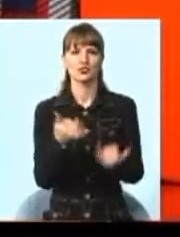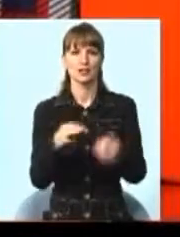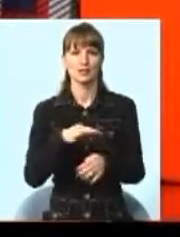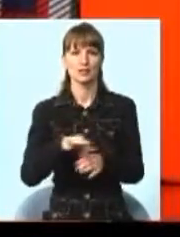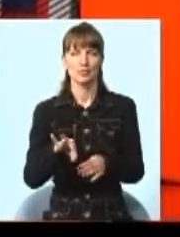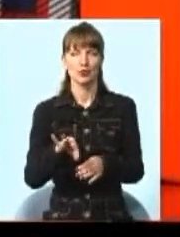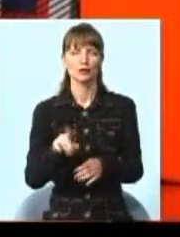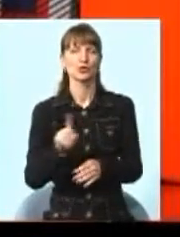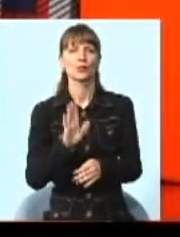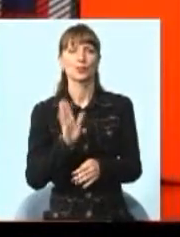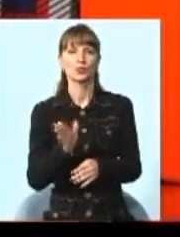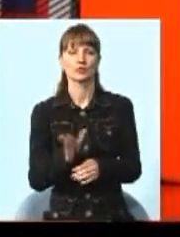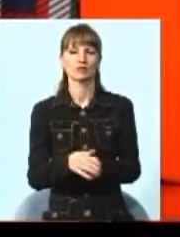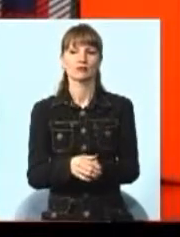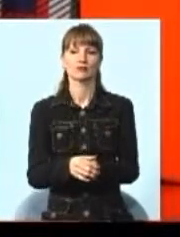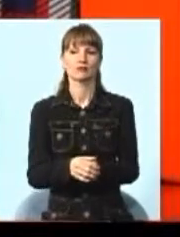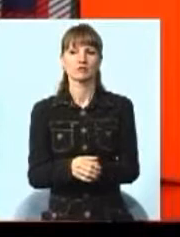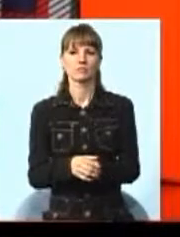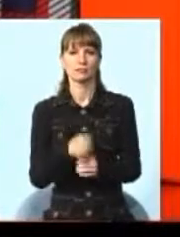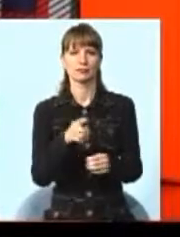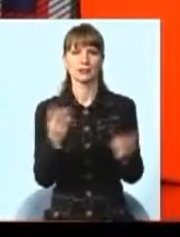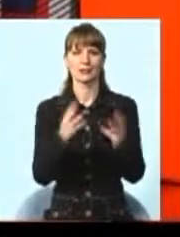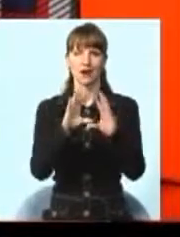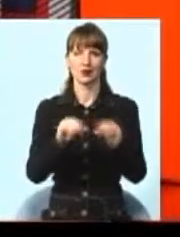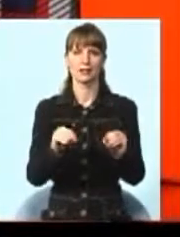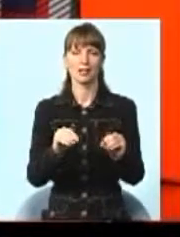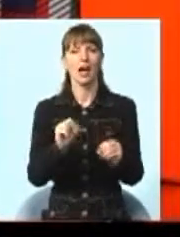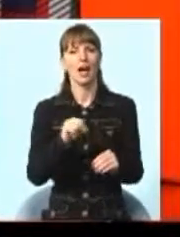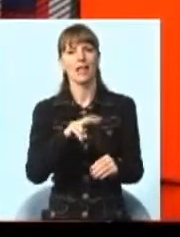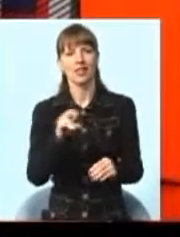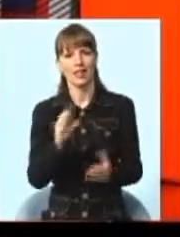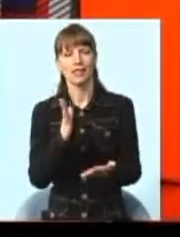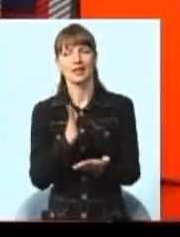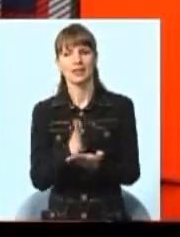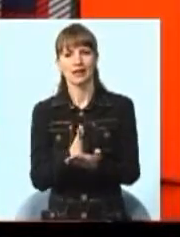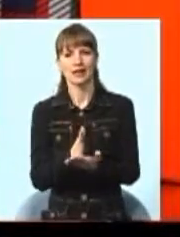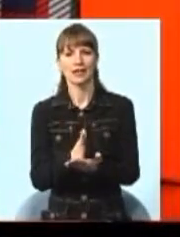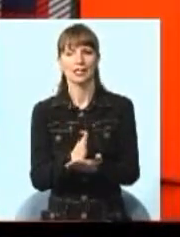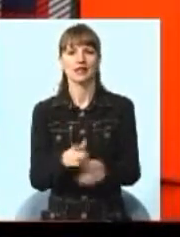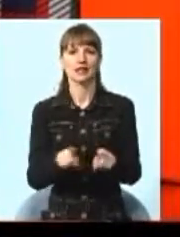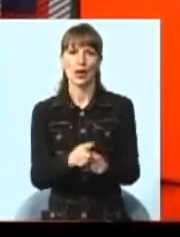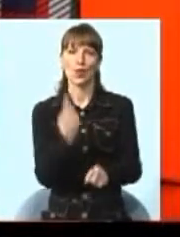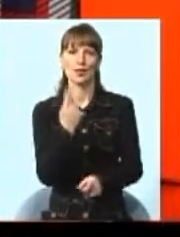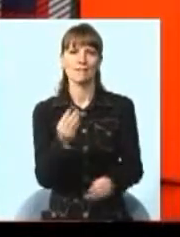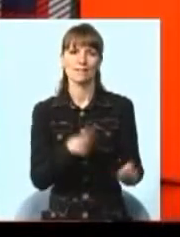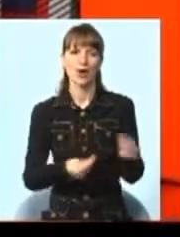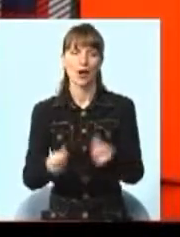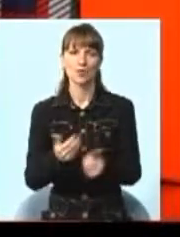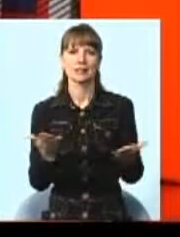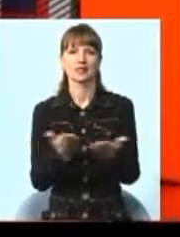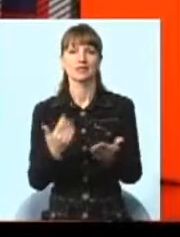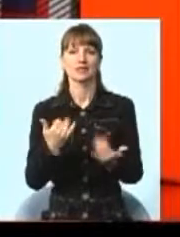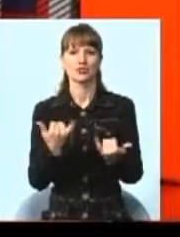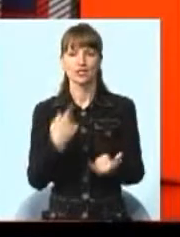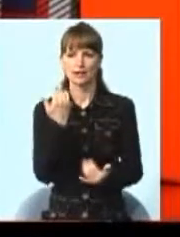підпалю, що з нею станеться? Вона згорить. Згорить. Але є такий один фокус, який я